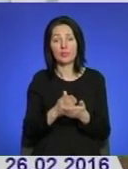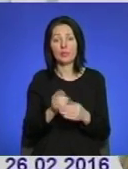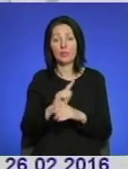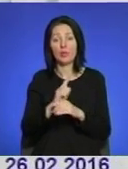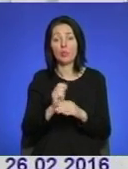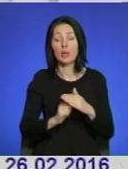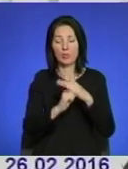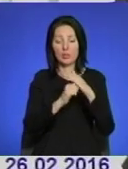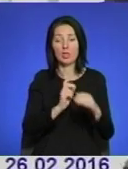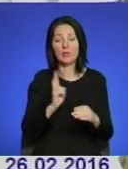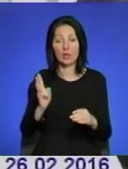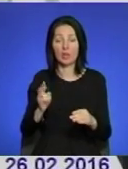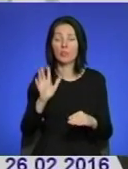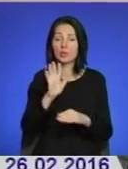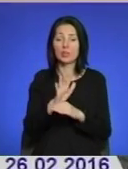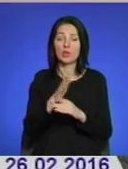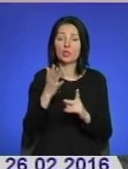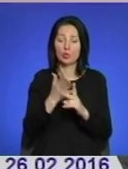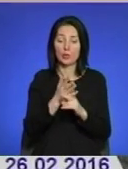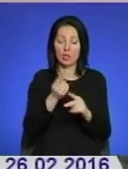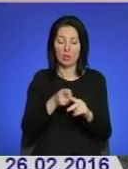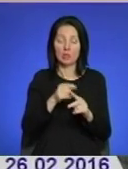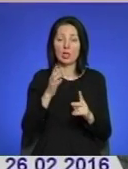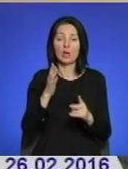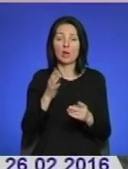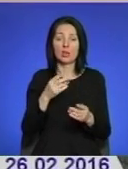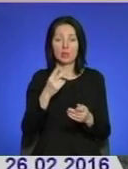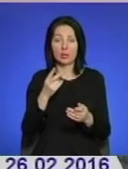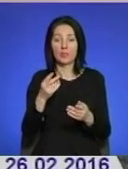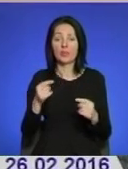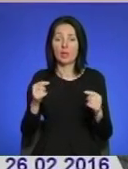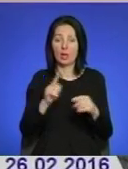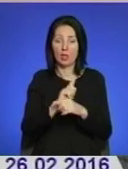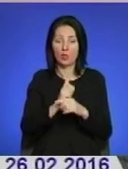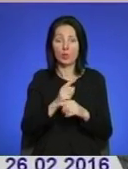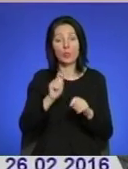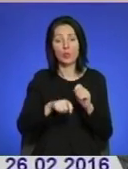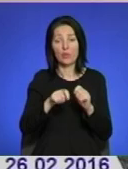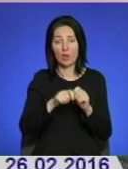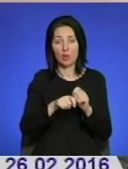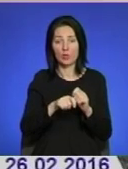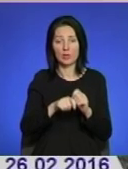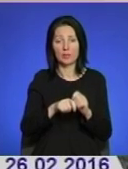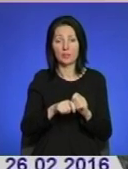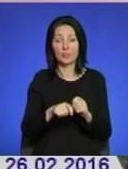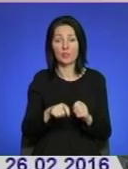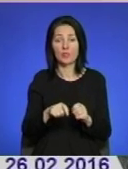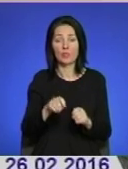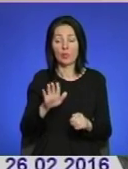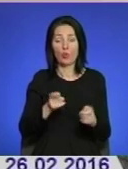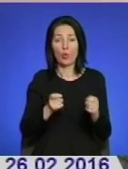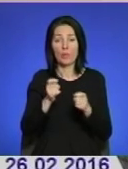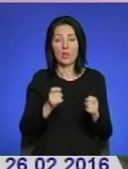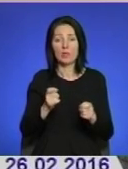на підставі яких призначаються субсидії. І ці критерії, тільки ці критерії перевіряються